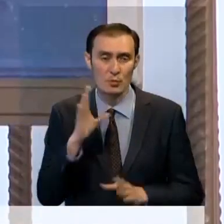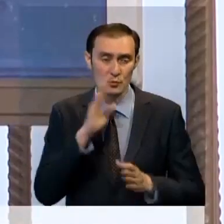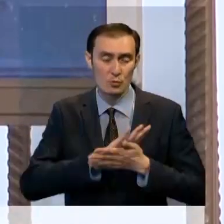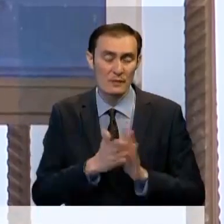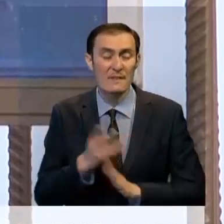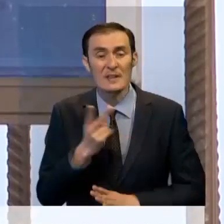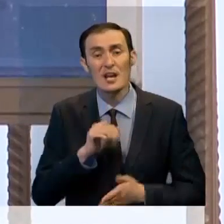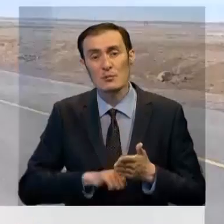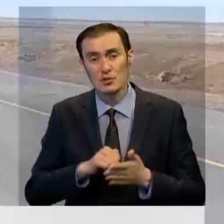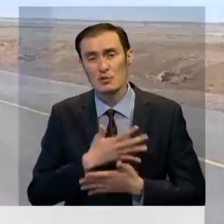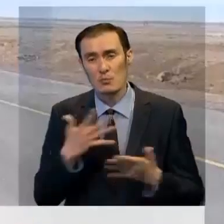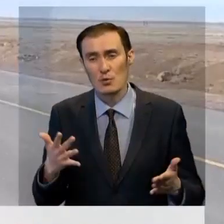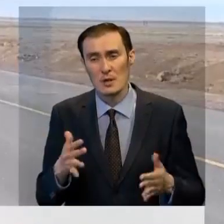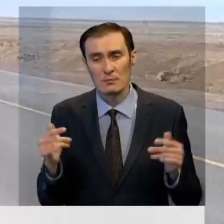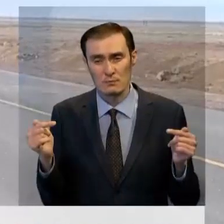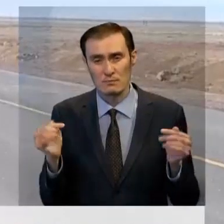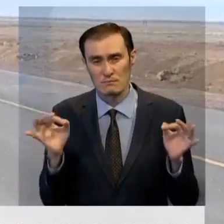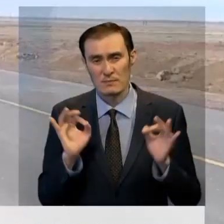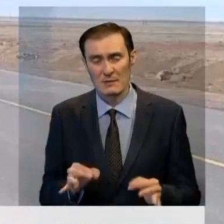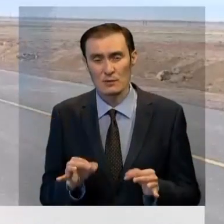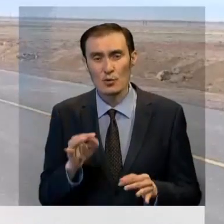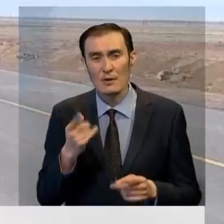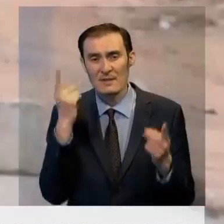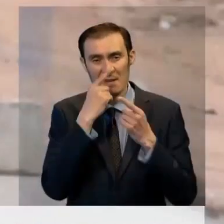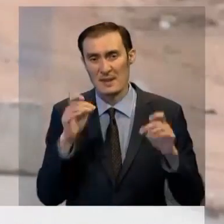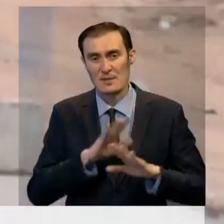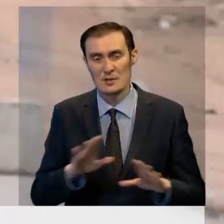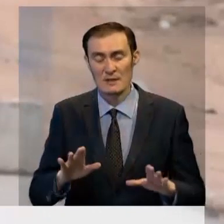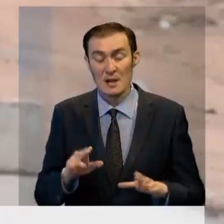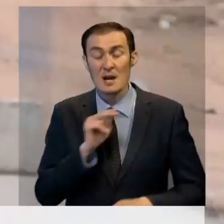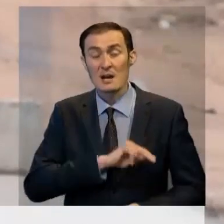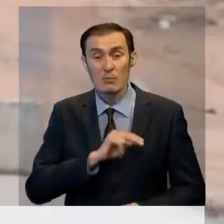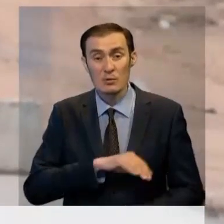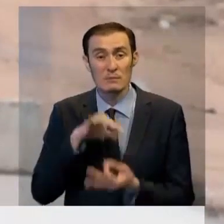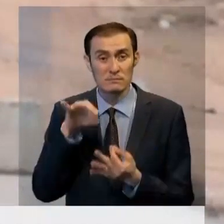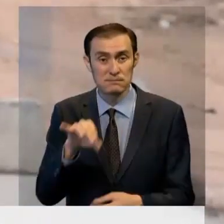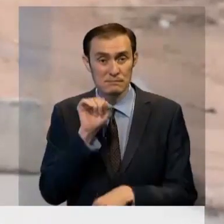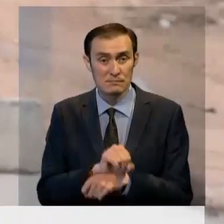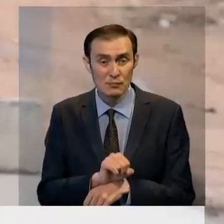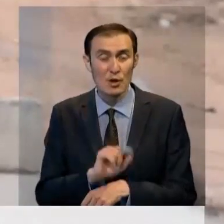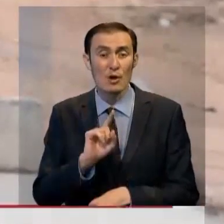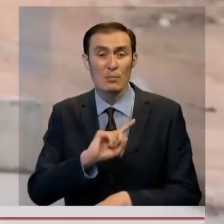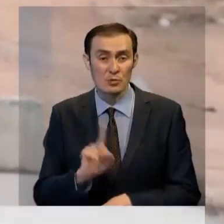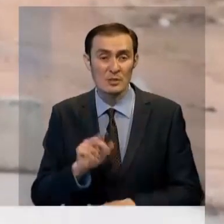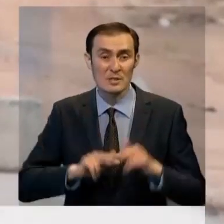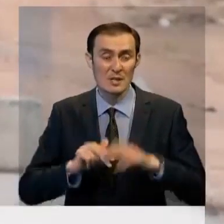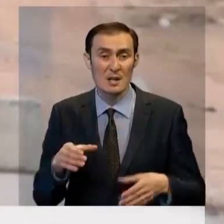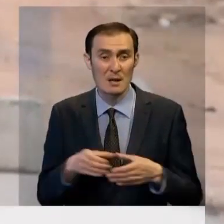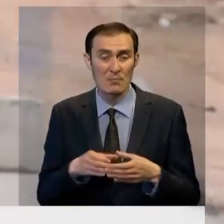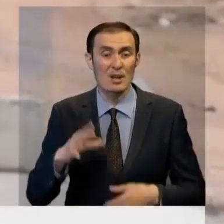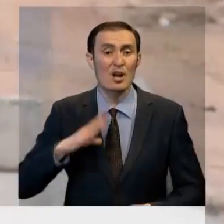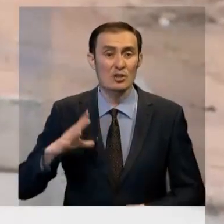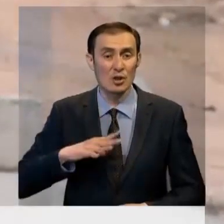версия вторая, более правдоподобная, но неохотно афишируемая. Работа стоит только из-за того, что генподрядчик ждет